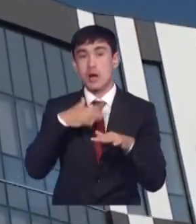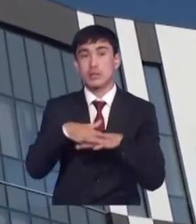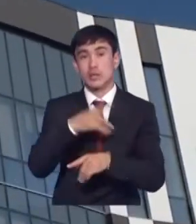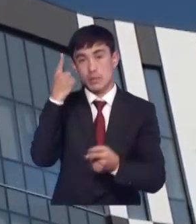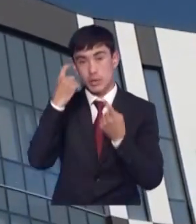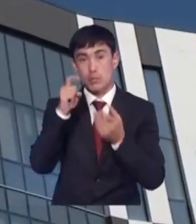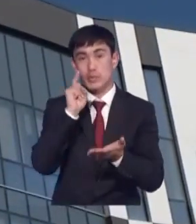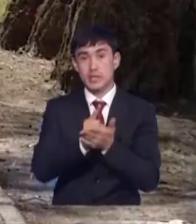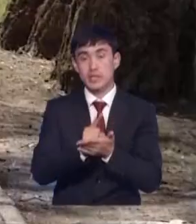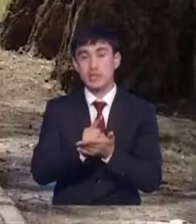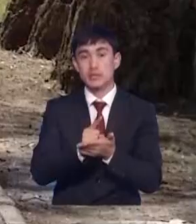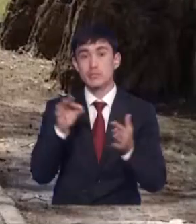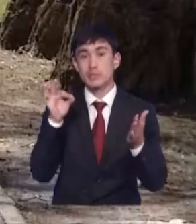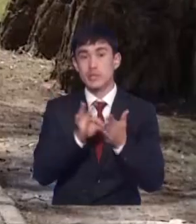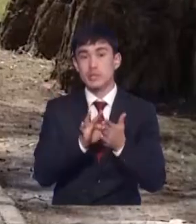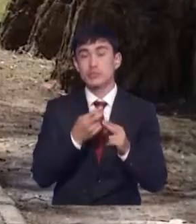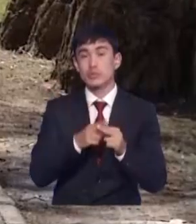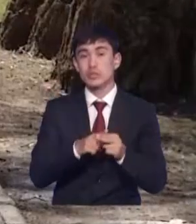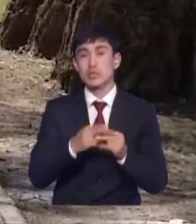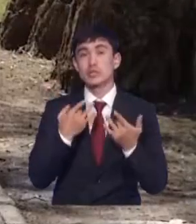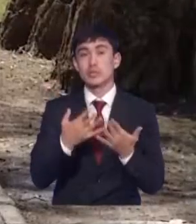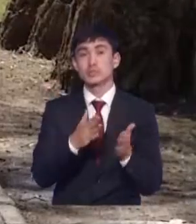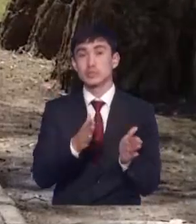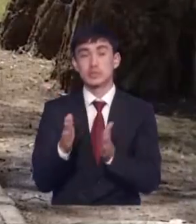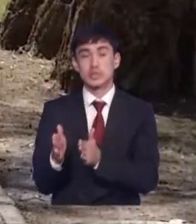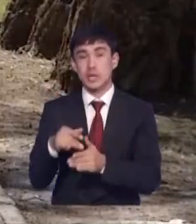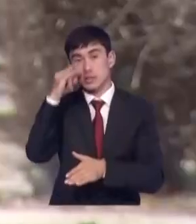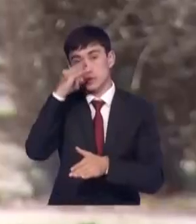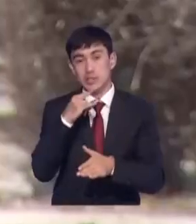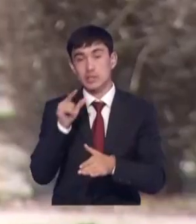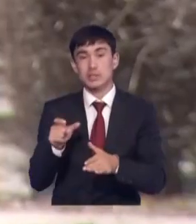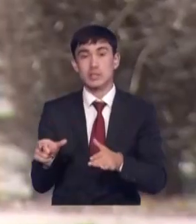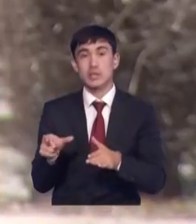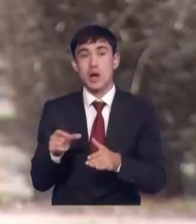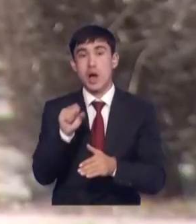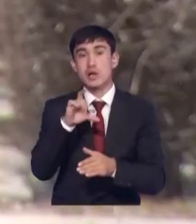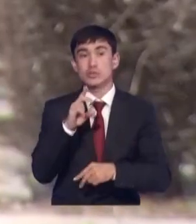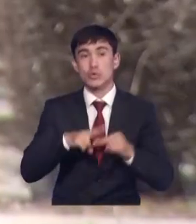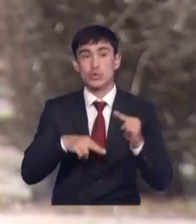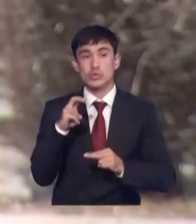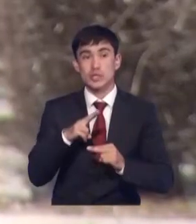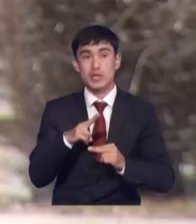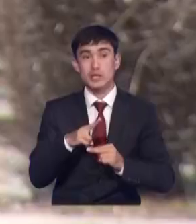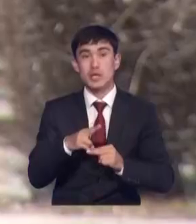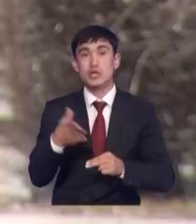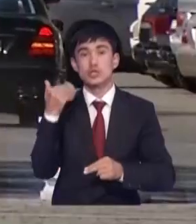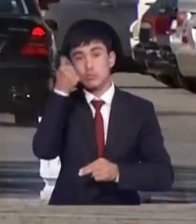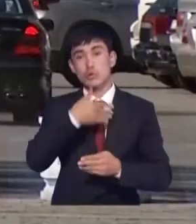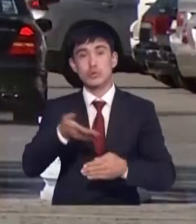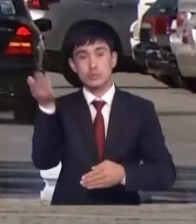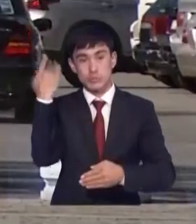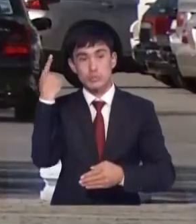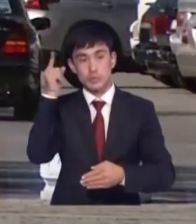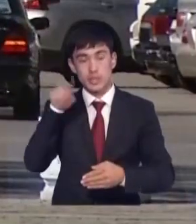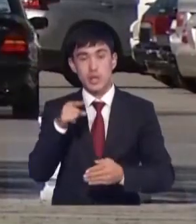береді. Демократияның маңызды белгісі. Талап шарттарына сай қазақстандықтарда АЭС құрылысынан жыл бұрын құлақтанды.